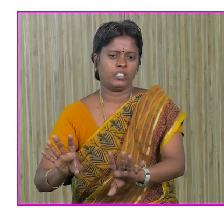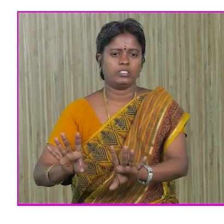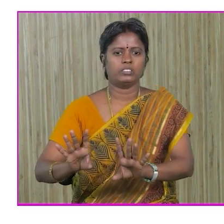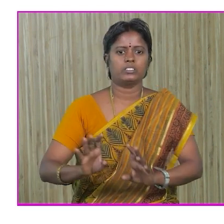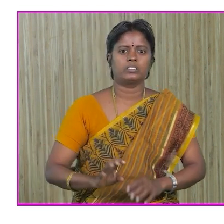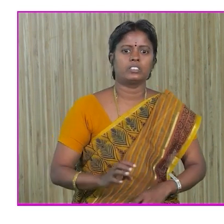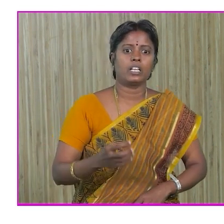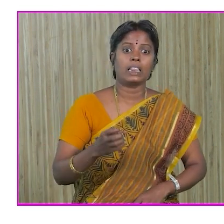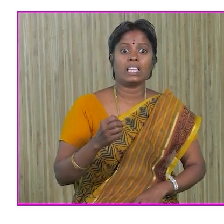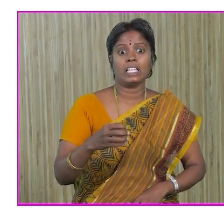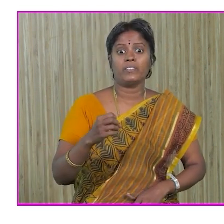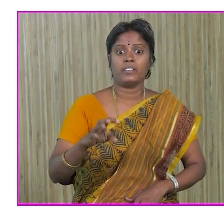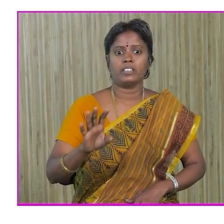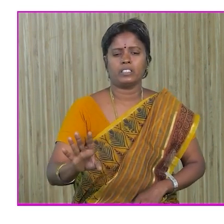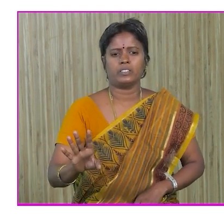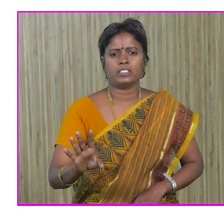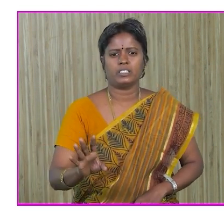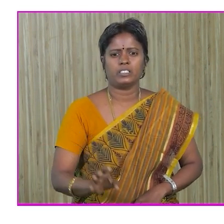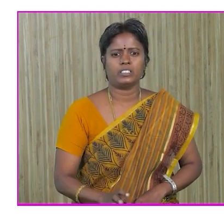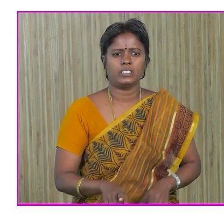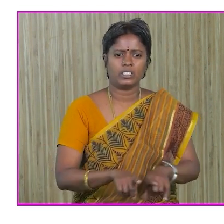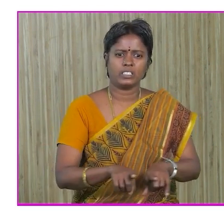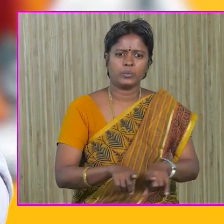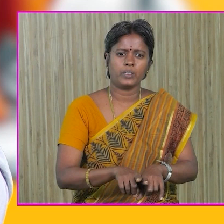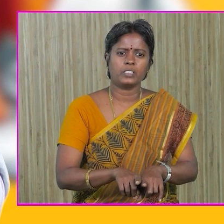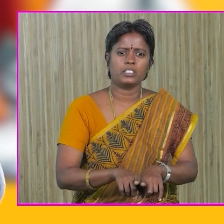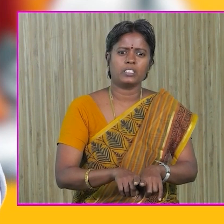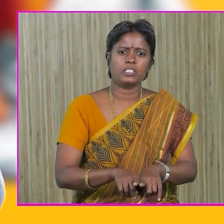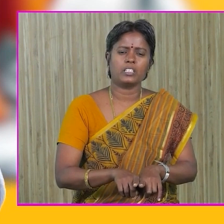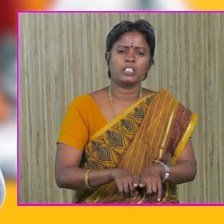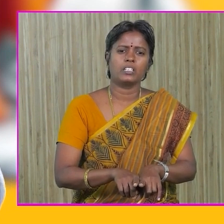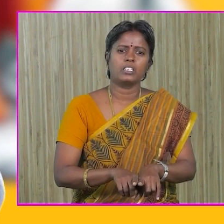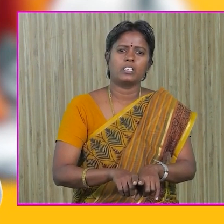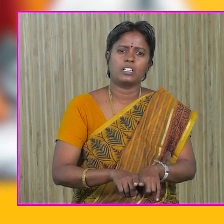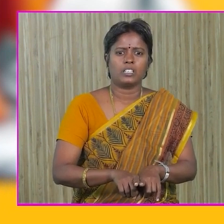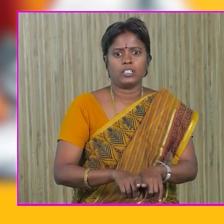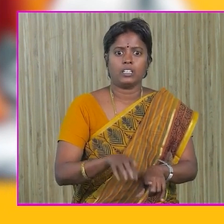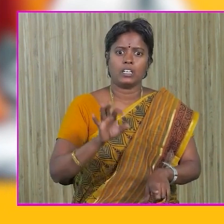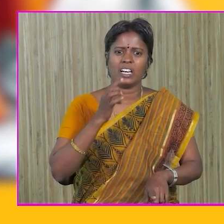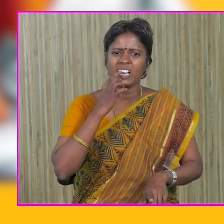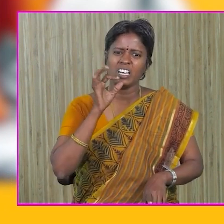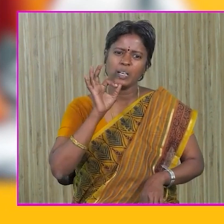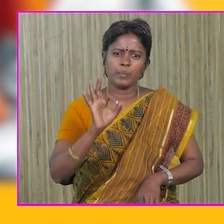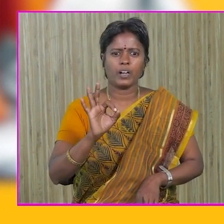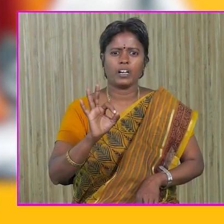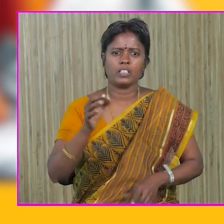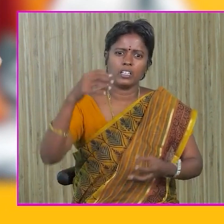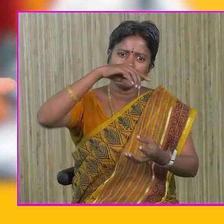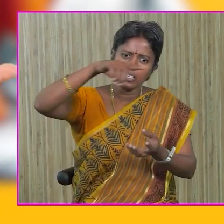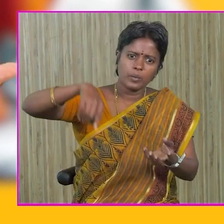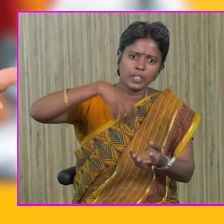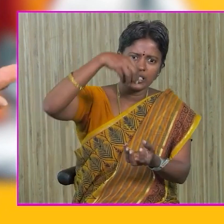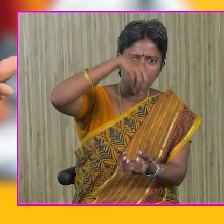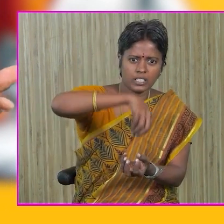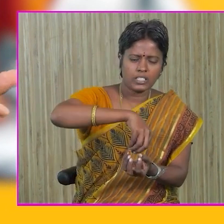விளைவை தருவது என்பது எதற்கு சமமானது என்றால், நல்ல பால்தான் நல்ல பாத்திரத்தில் இட்டால்